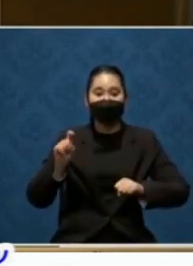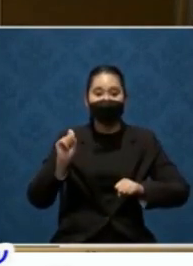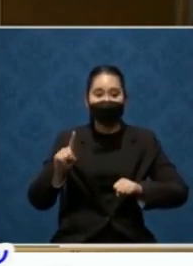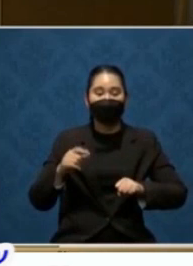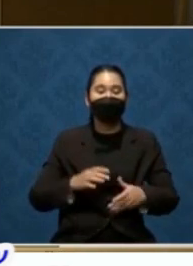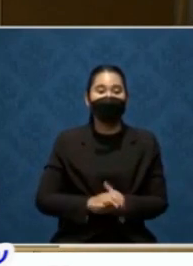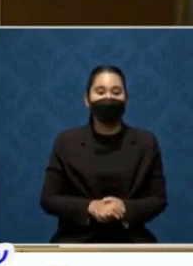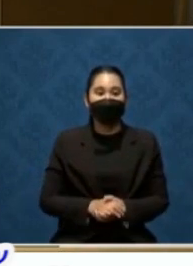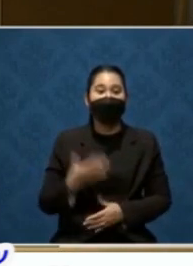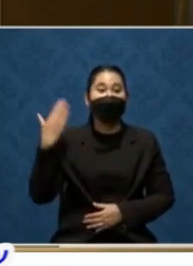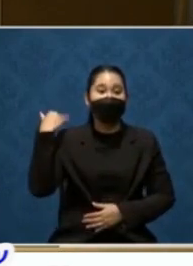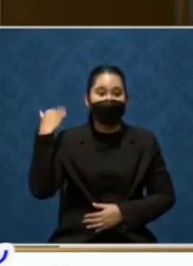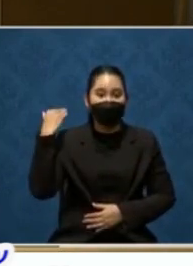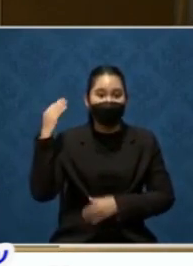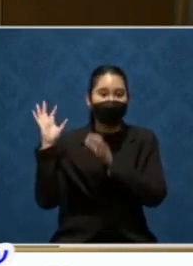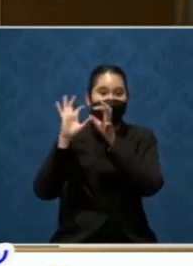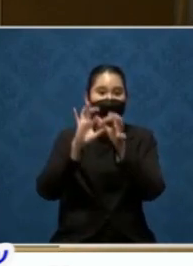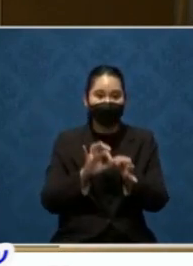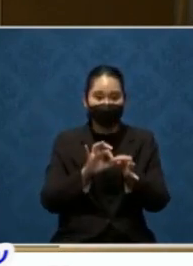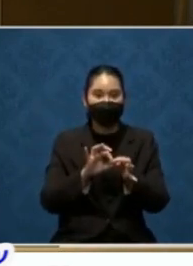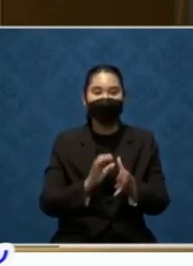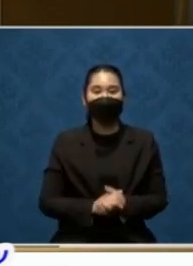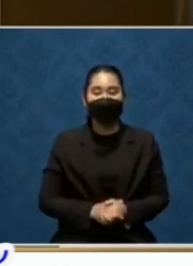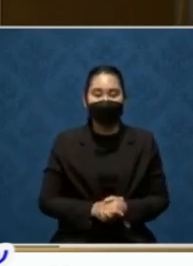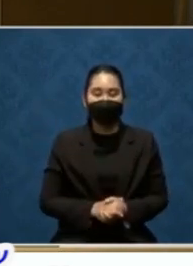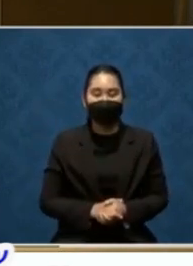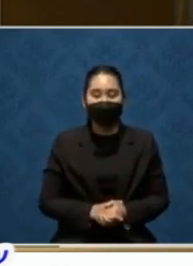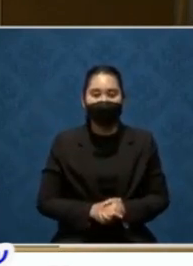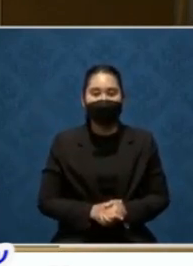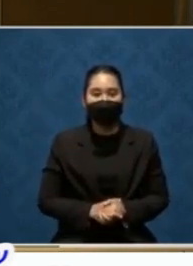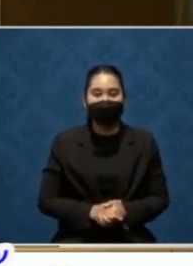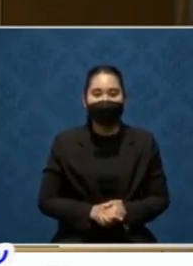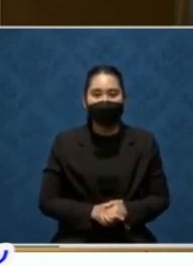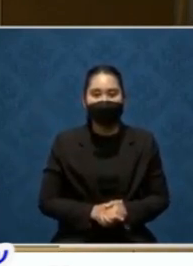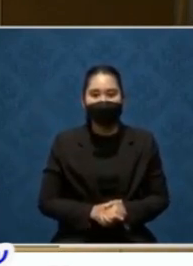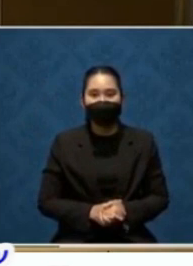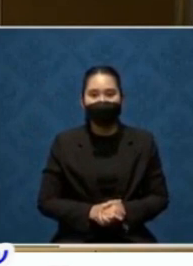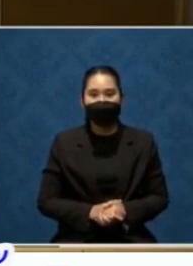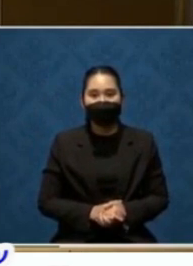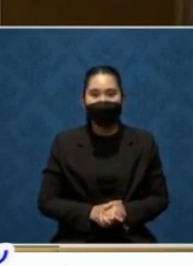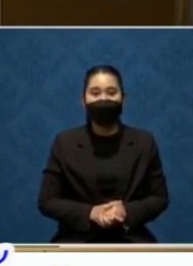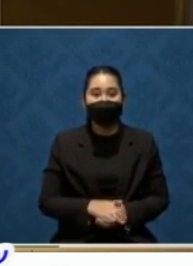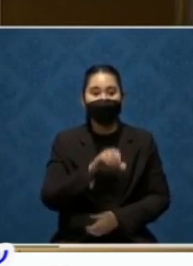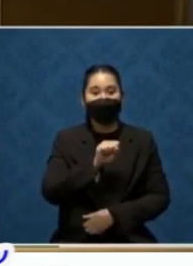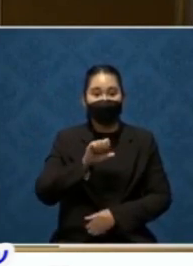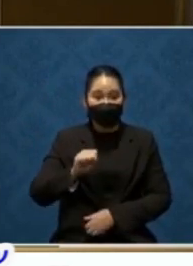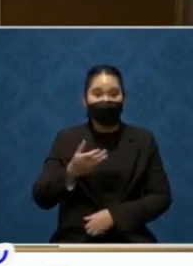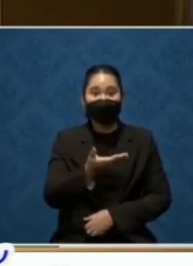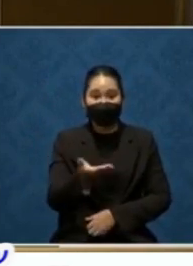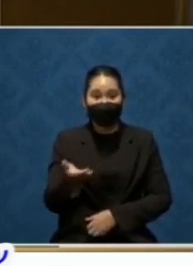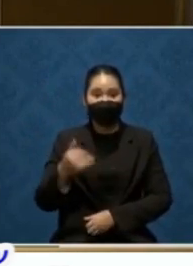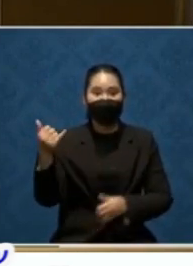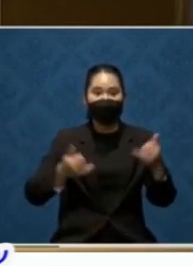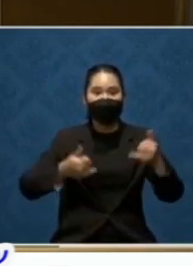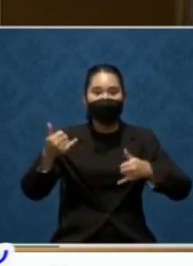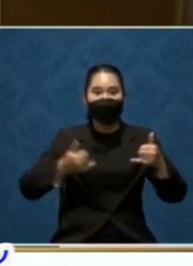ากครั้งก่อนสมัยประชุมที่แล้วครับขอเชิญสมาชิกเข้ามาครับเพราะว่าจะเป็นญัต